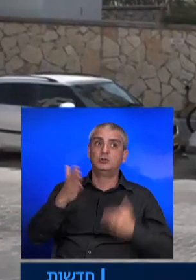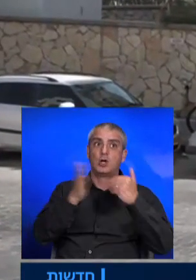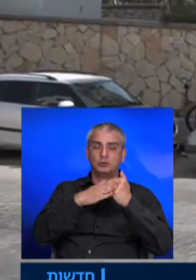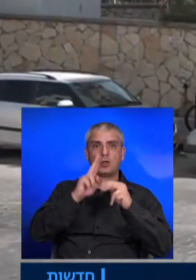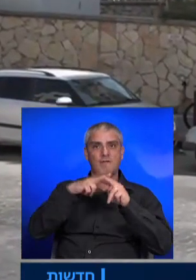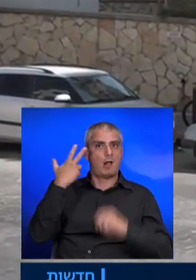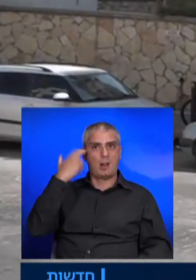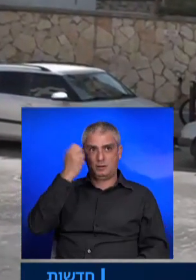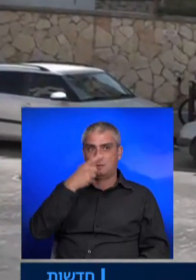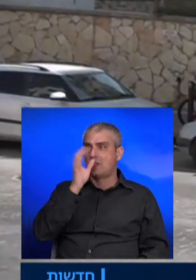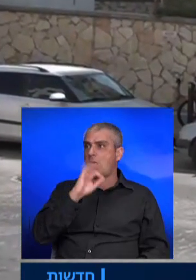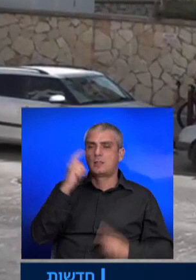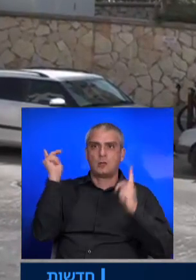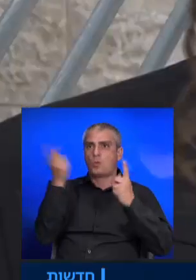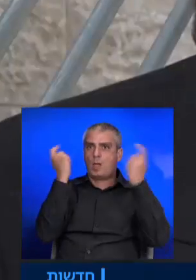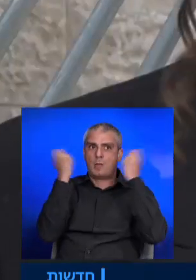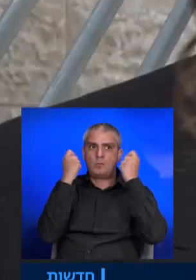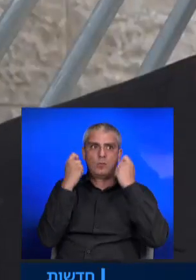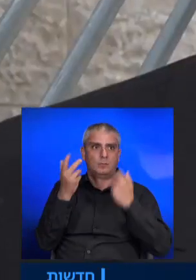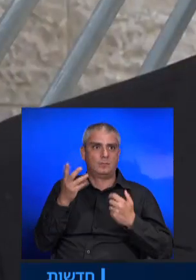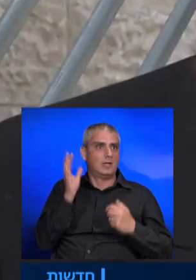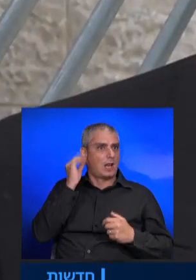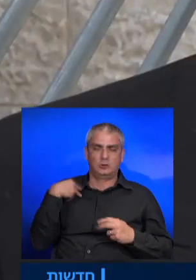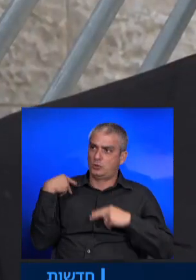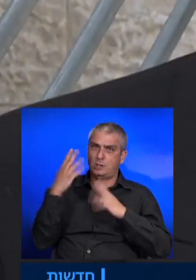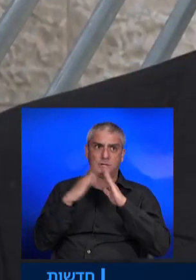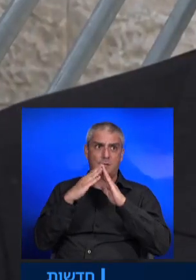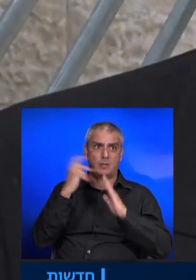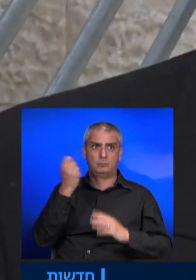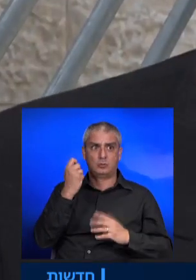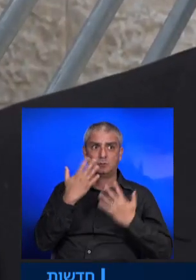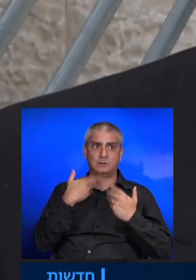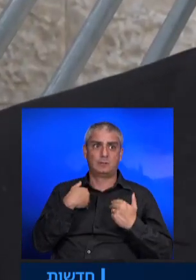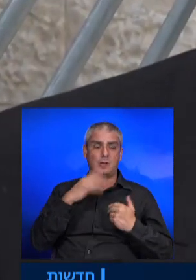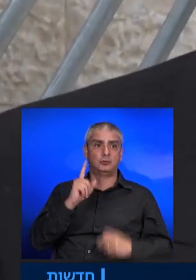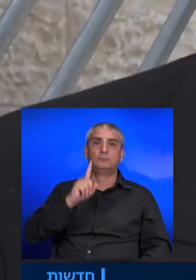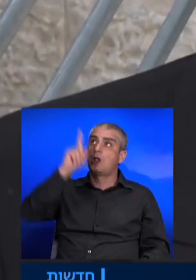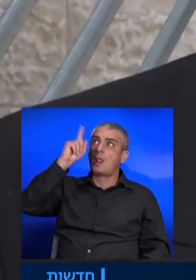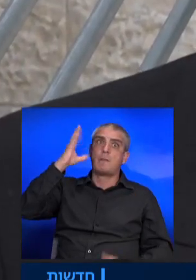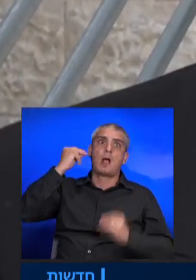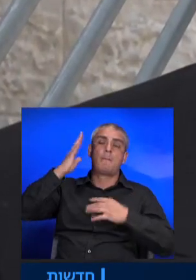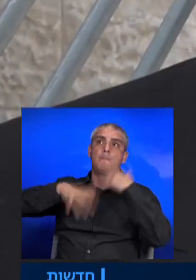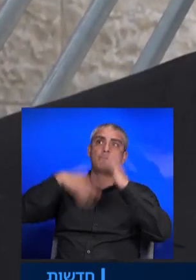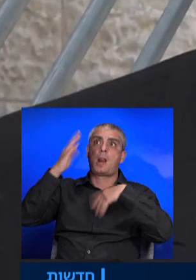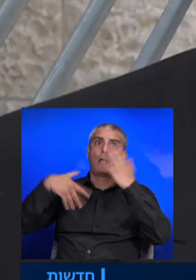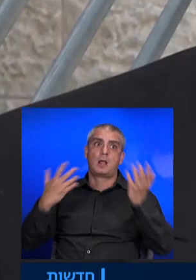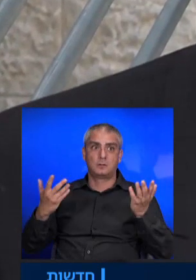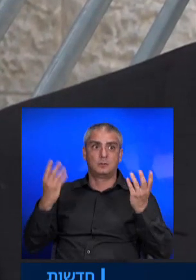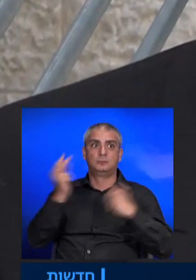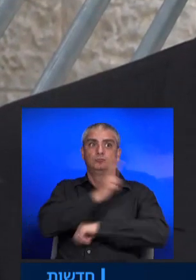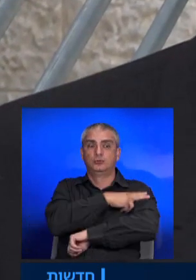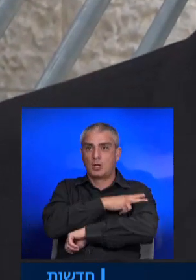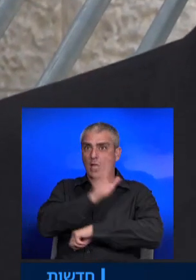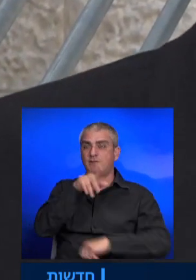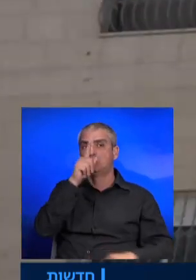עדיין המומים. הילדה שלי חזרה הביתה בשבת. היא סיפרה לנו שיש למעלה הרבה בלגן, יש משטרה, ויש שם שכן